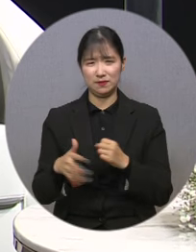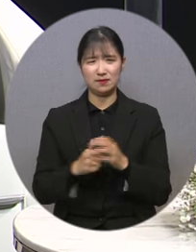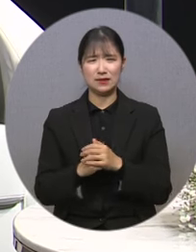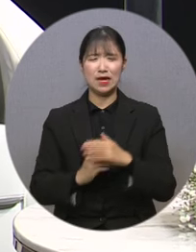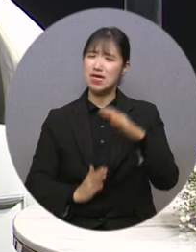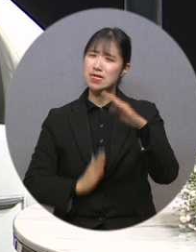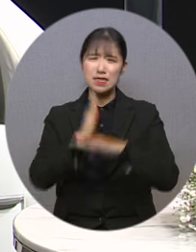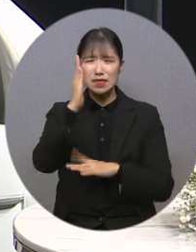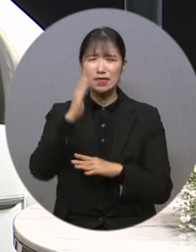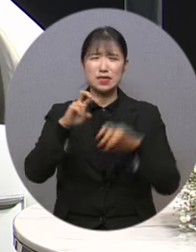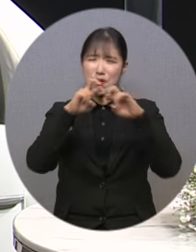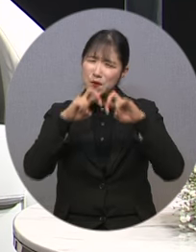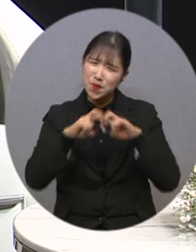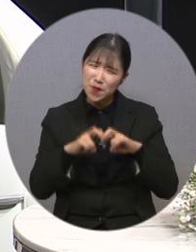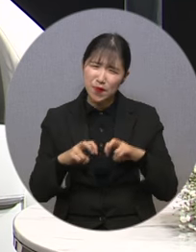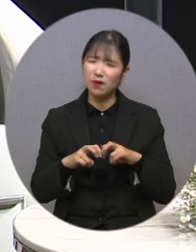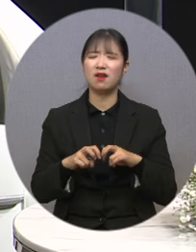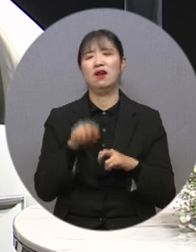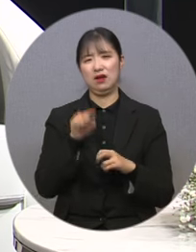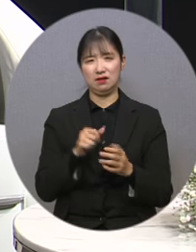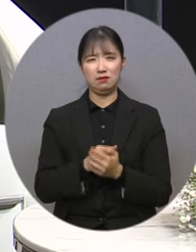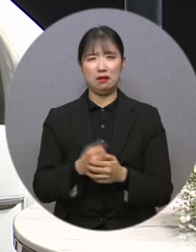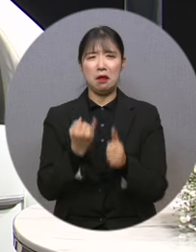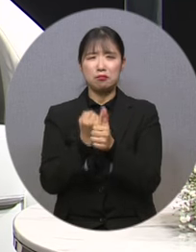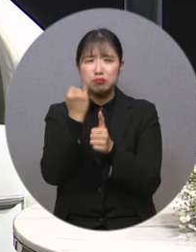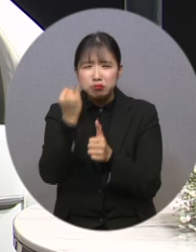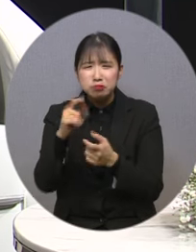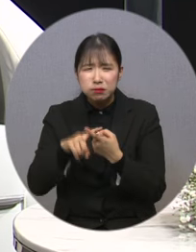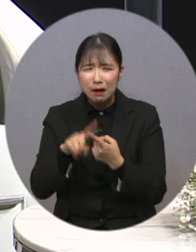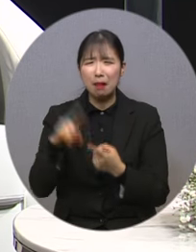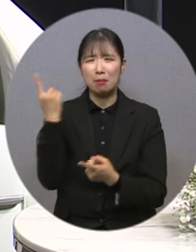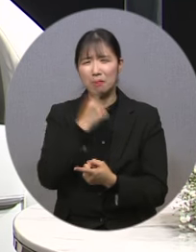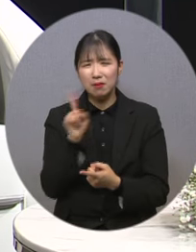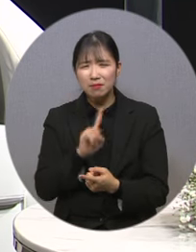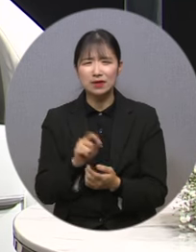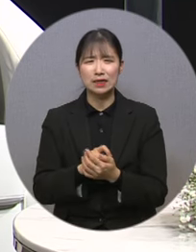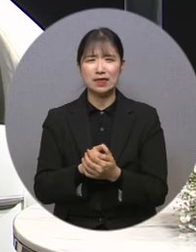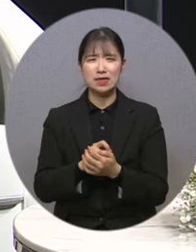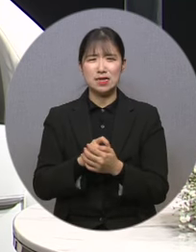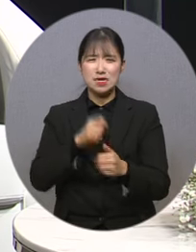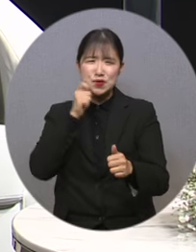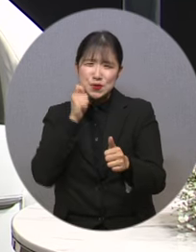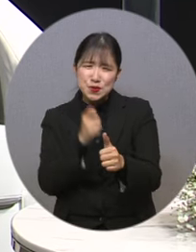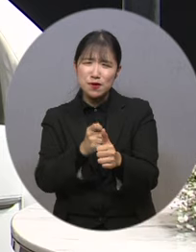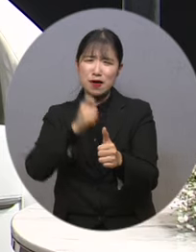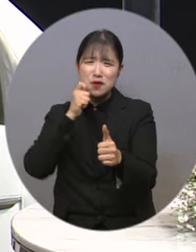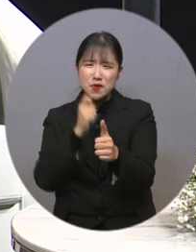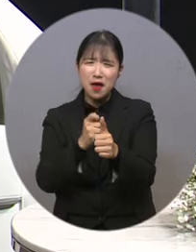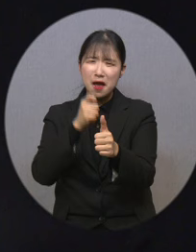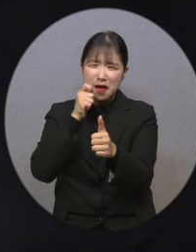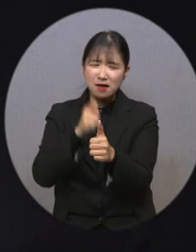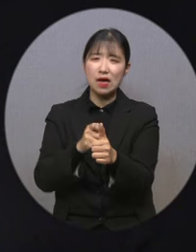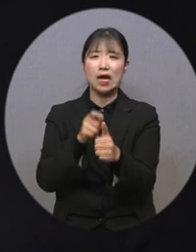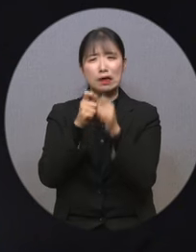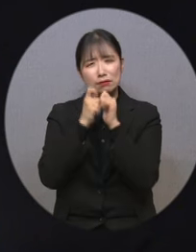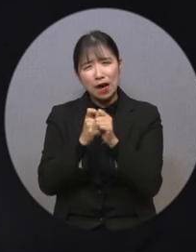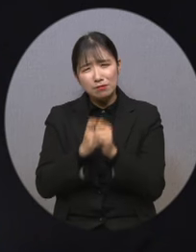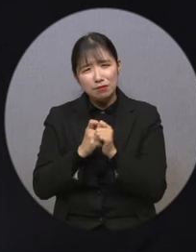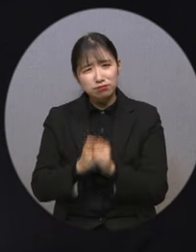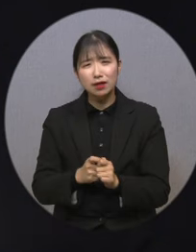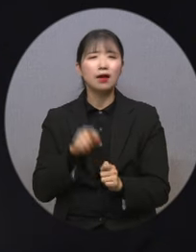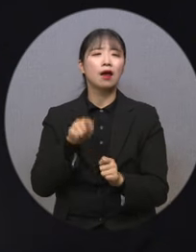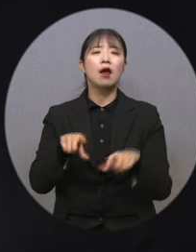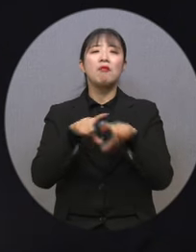지나치게 쓸데없이 검증하는 거예요. 그 뭐 부인에 대해서 검증하는 거 뭐 무슨 현미경을 들고 다니면서 검증하는데 그거는